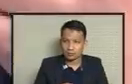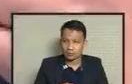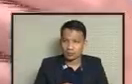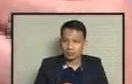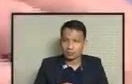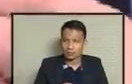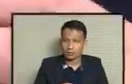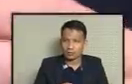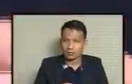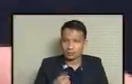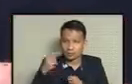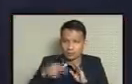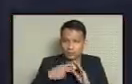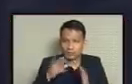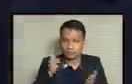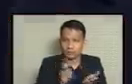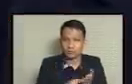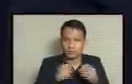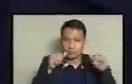Oh. Ayan.